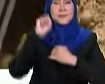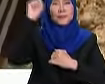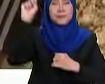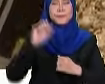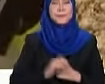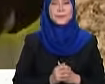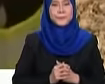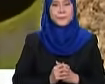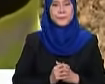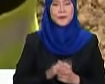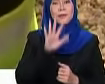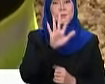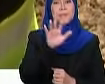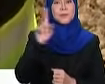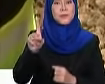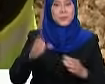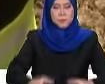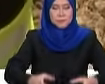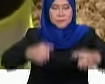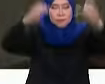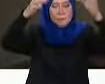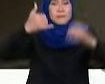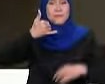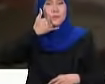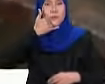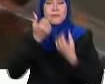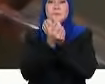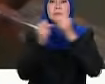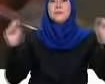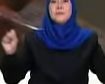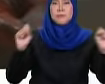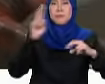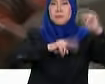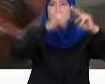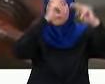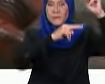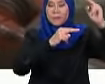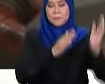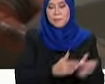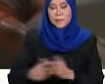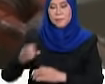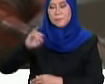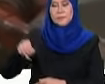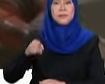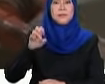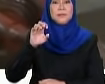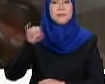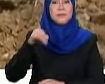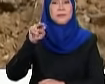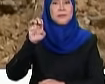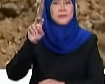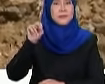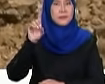sementara itu sebanyak 51 menara telekomunikasi telah siap dibina di bawah pelan jalinan digital negara